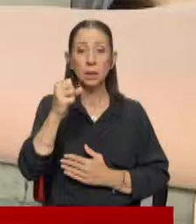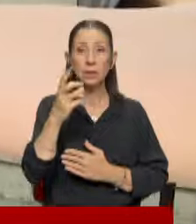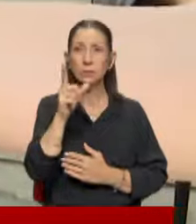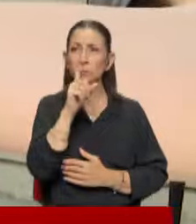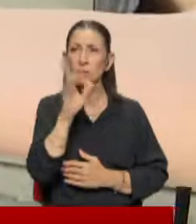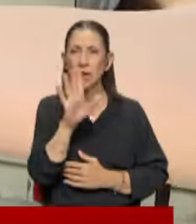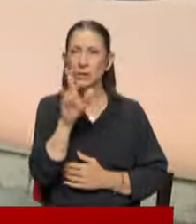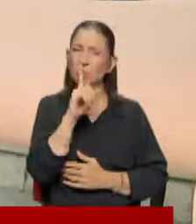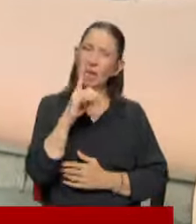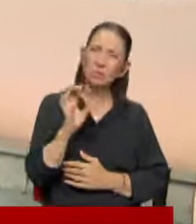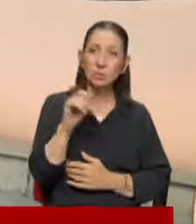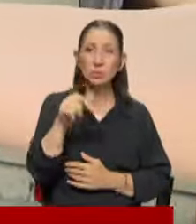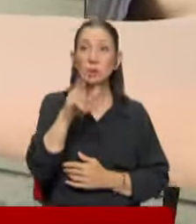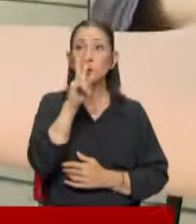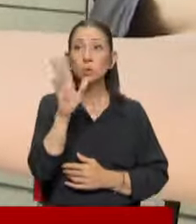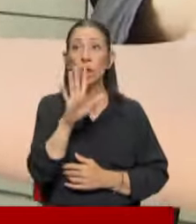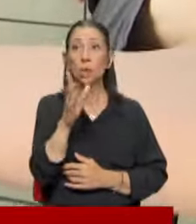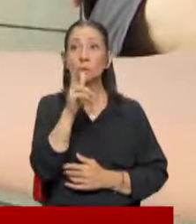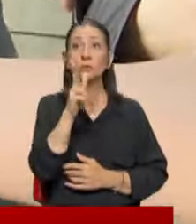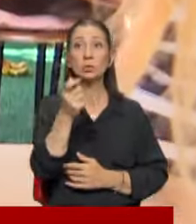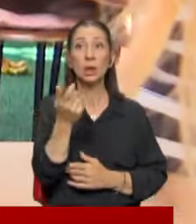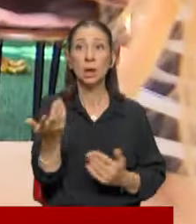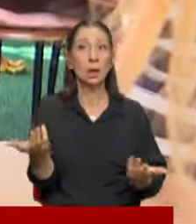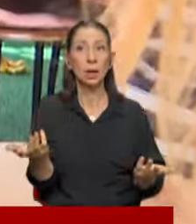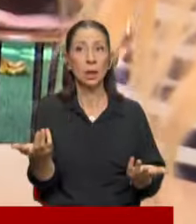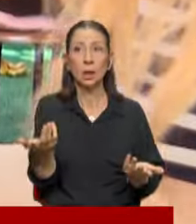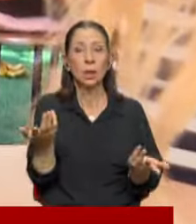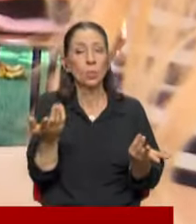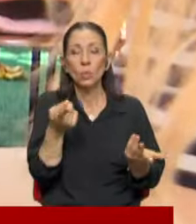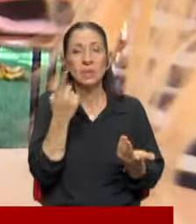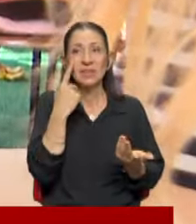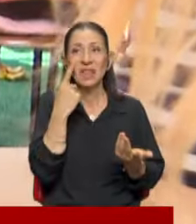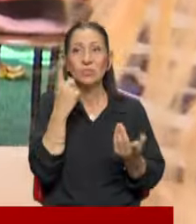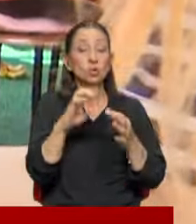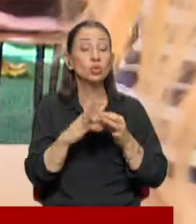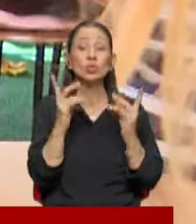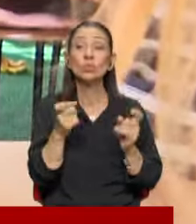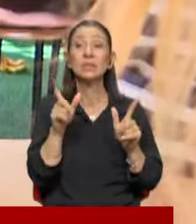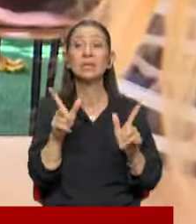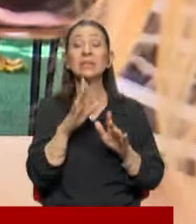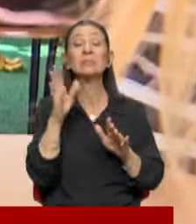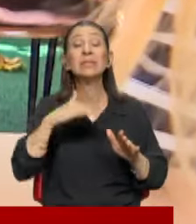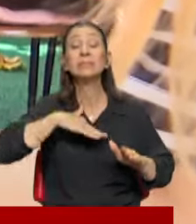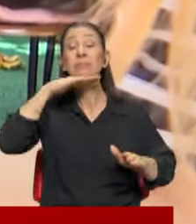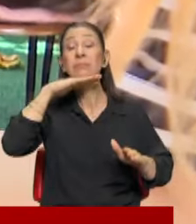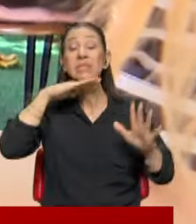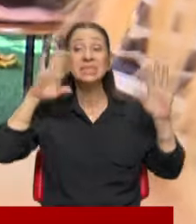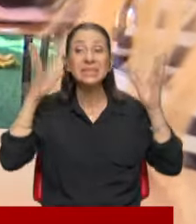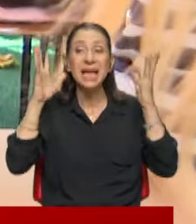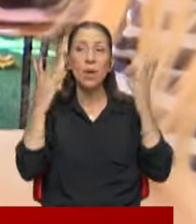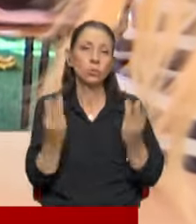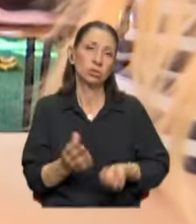geliyordu 150-160 oldu 250 lira 300 lira. Yani artık yani bunu devlet bir çözüm bulsun. Millet artık çıldırmak